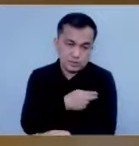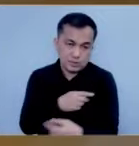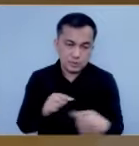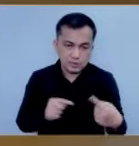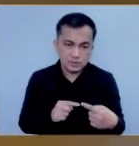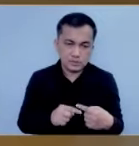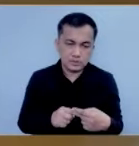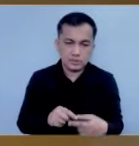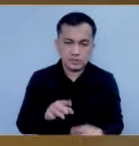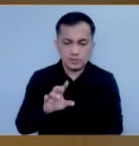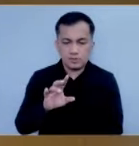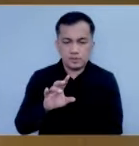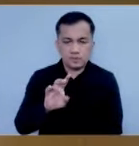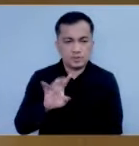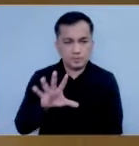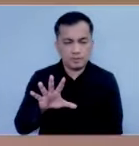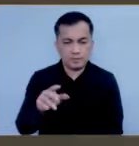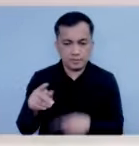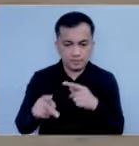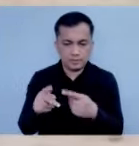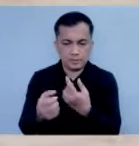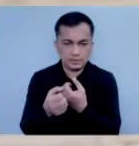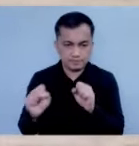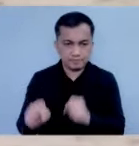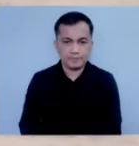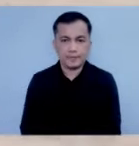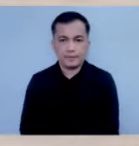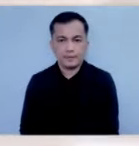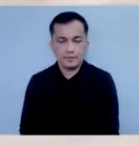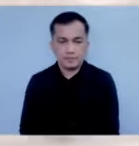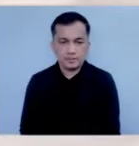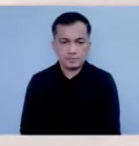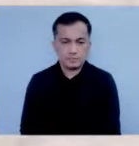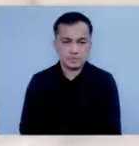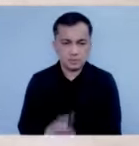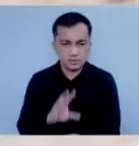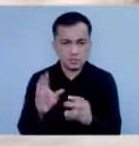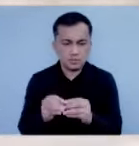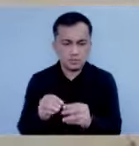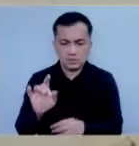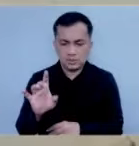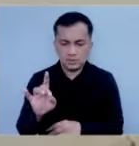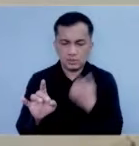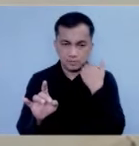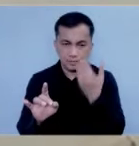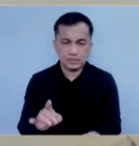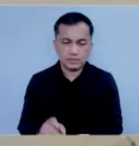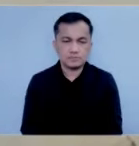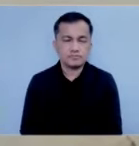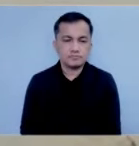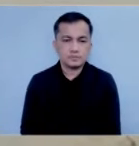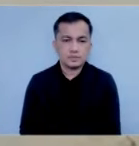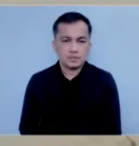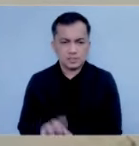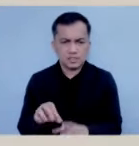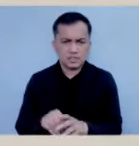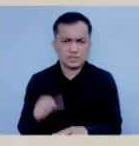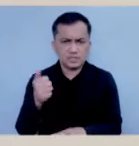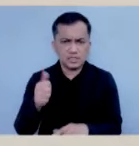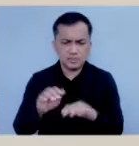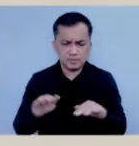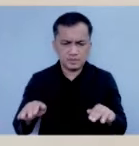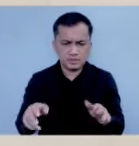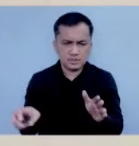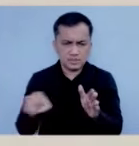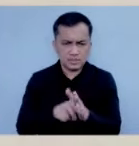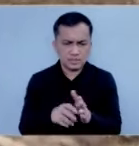75 residente ang nasagip. Habang hindi bababa sa 18 ang namatay. Kabilang ang 10 batang nakasakay sa bus